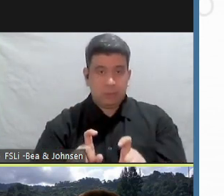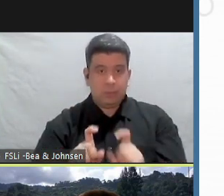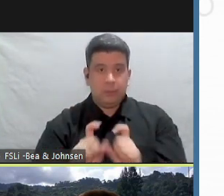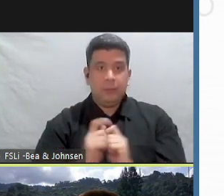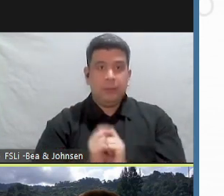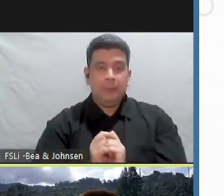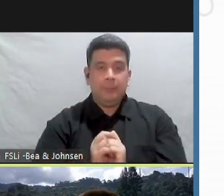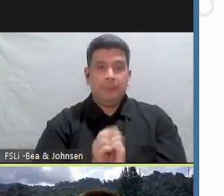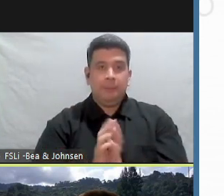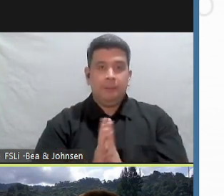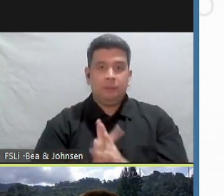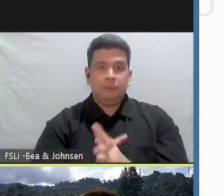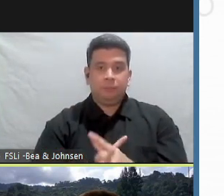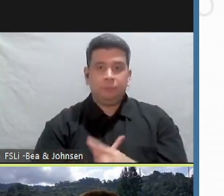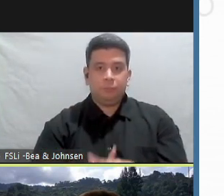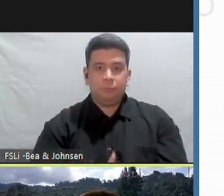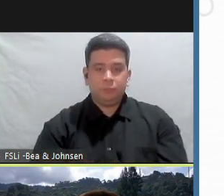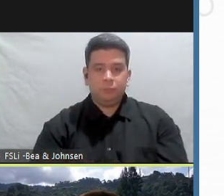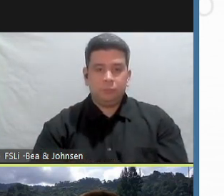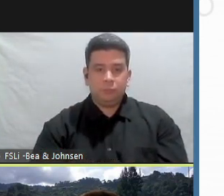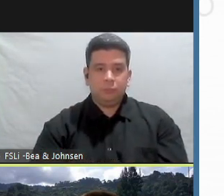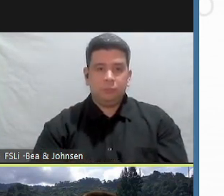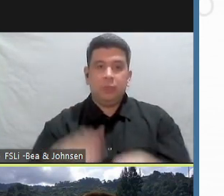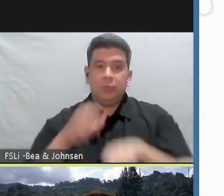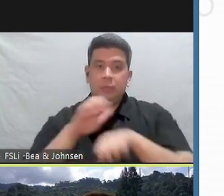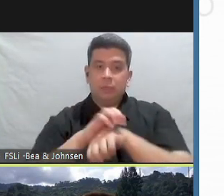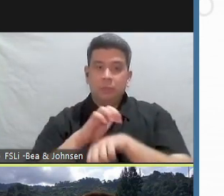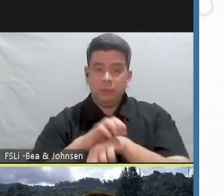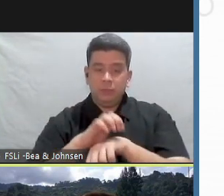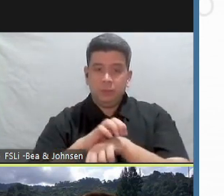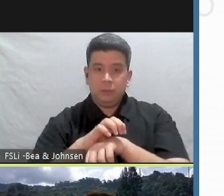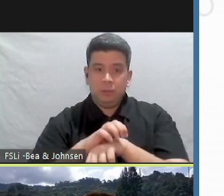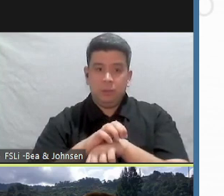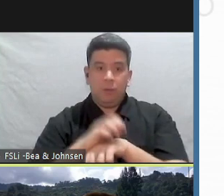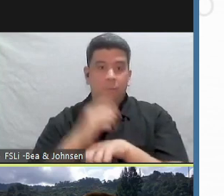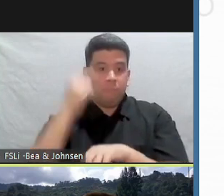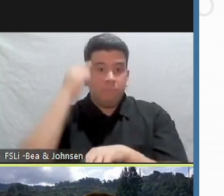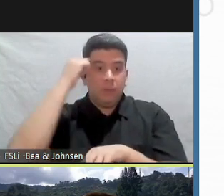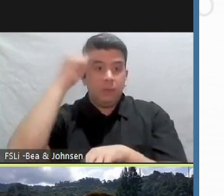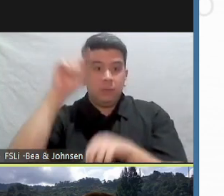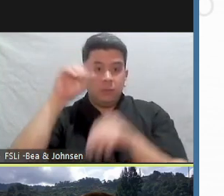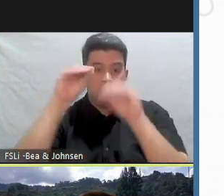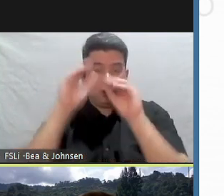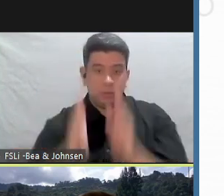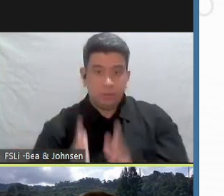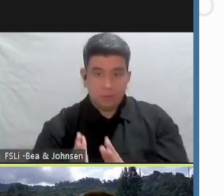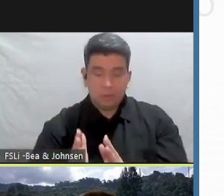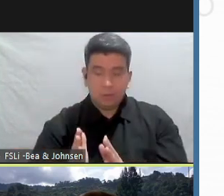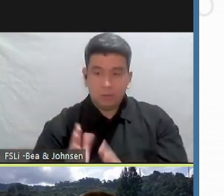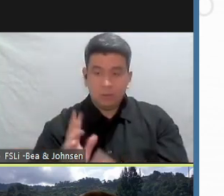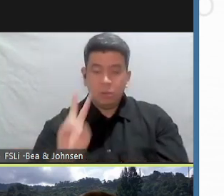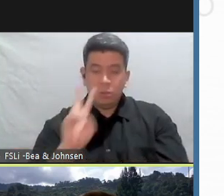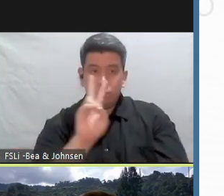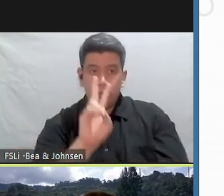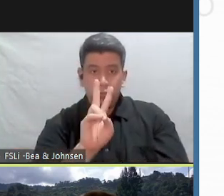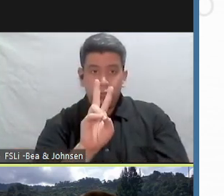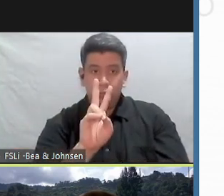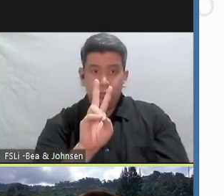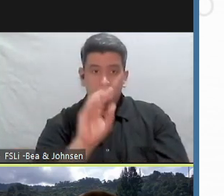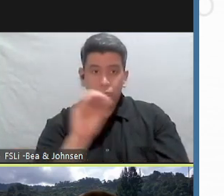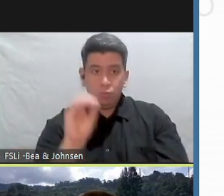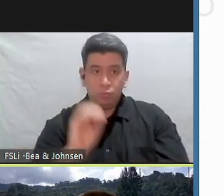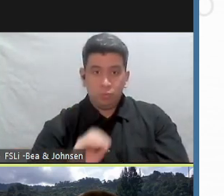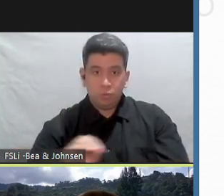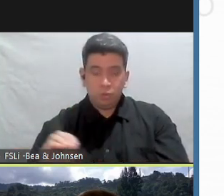yung English Proficiency Test for Teachers, nakatingin nila na 2% lang sa mga guro ng grade 1 and 2. Ang